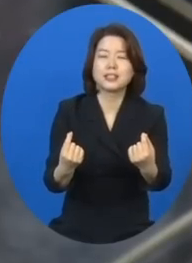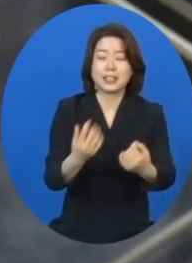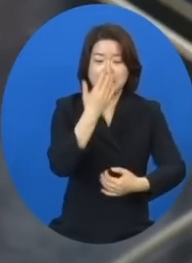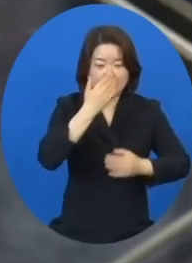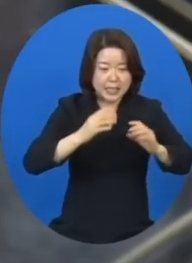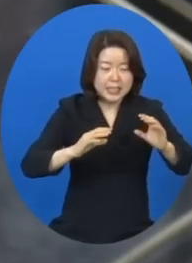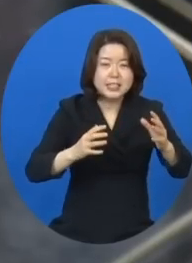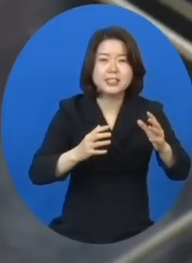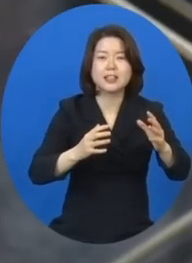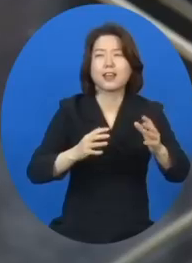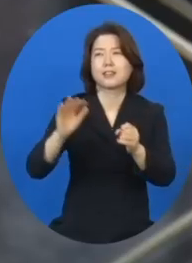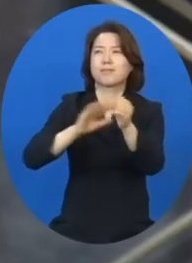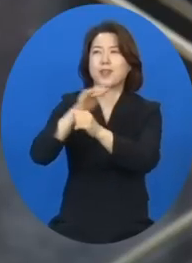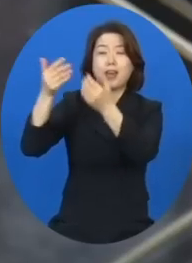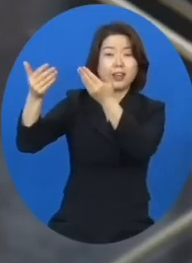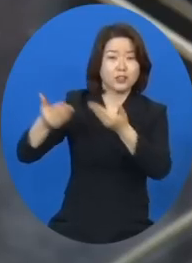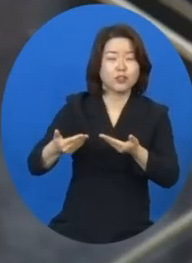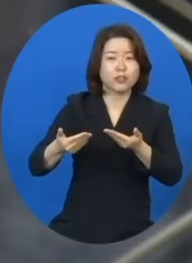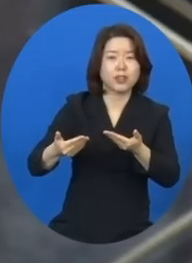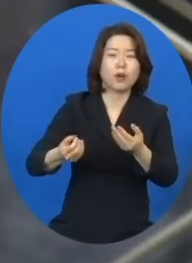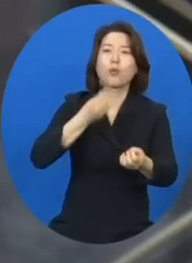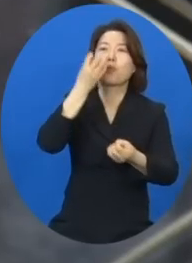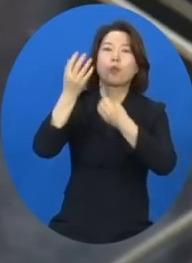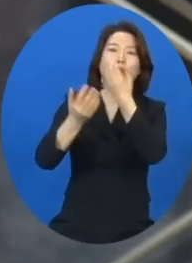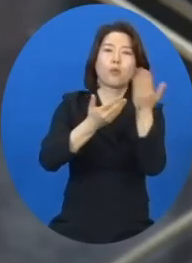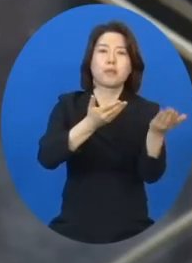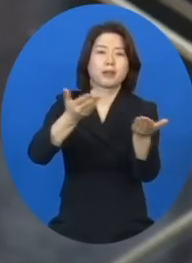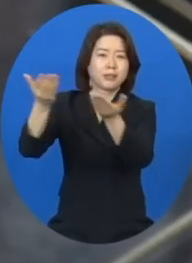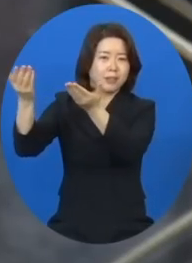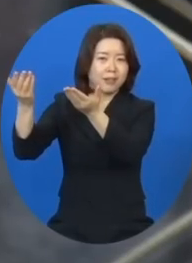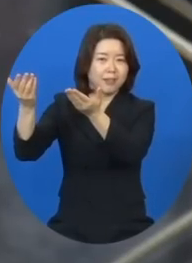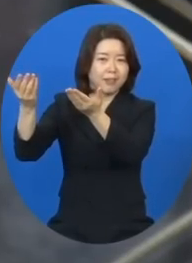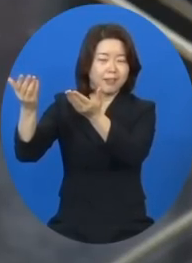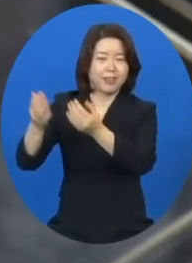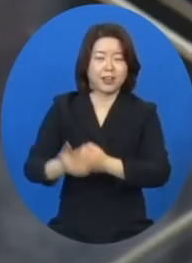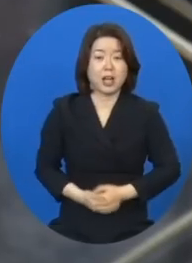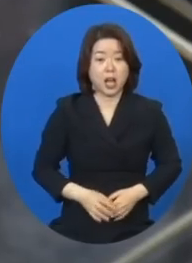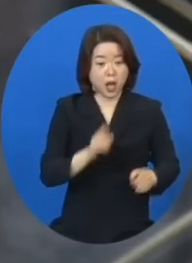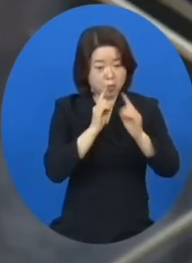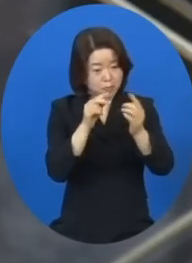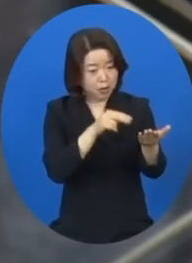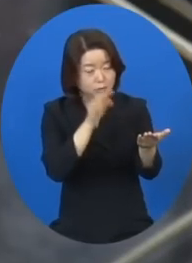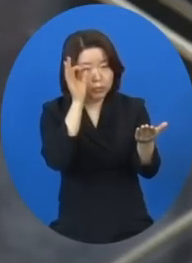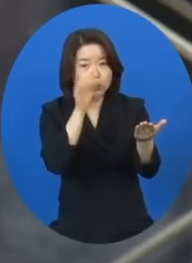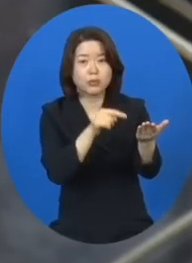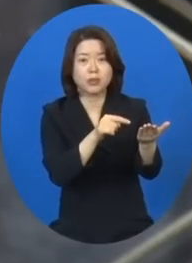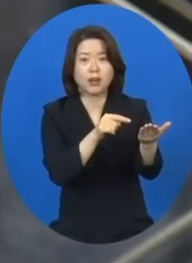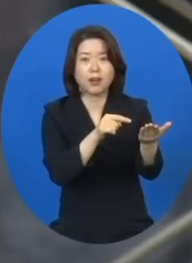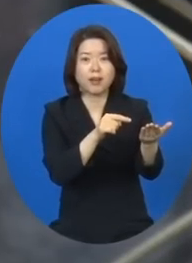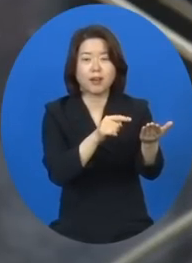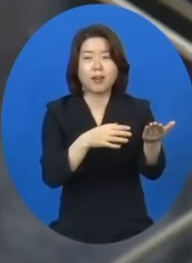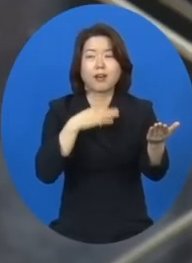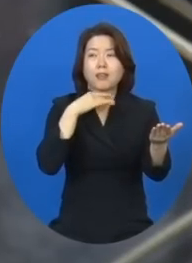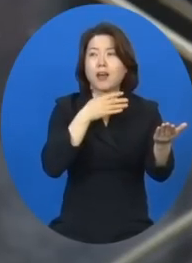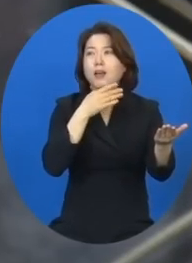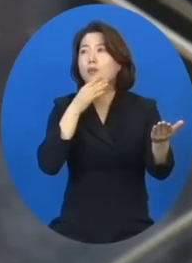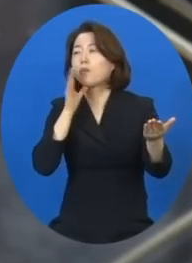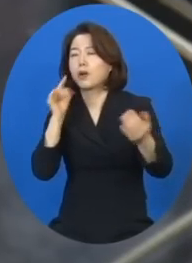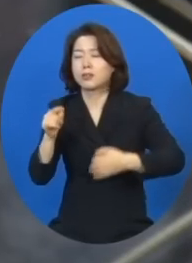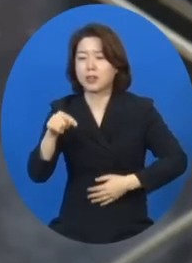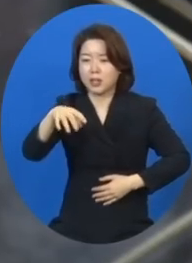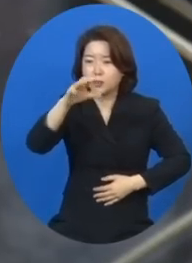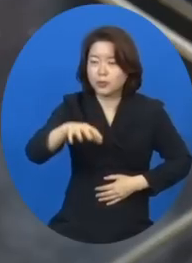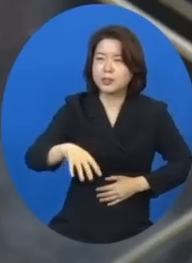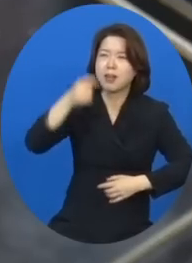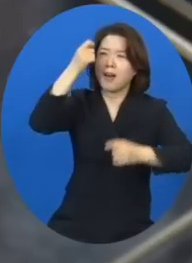이스라엘을 사랑하신다 고백해요. 말씀을 보니까 그때 나이든 사람들은 그곳에서